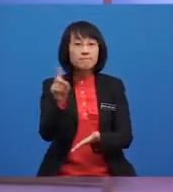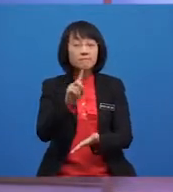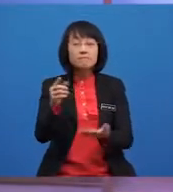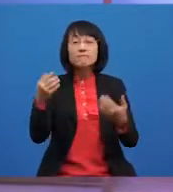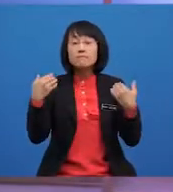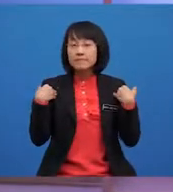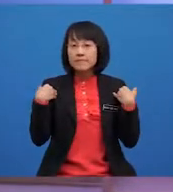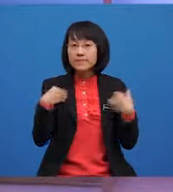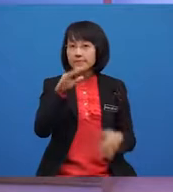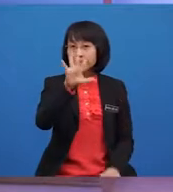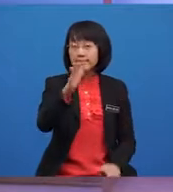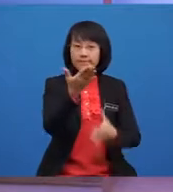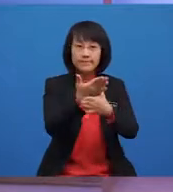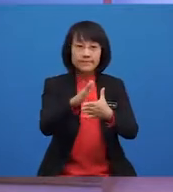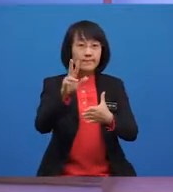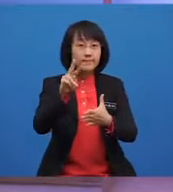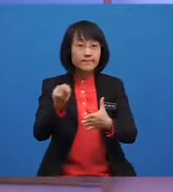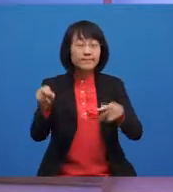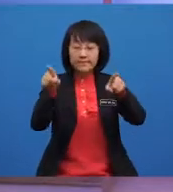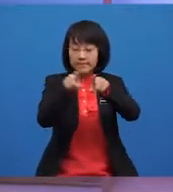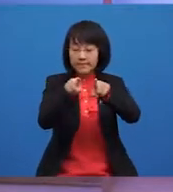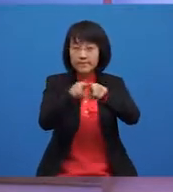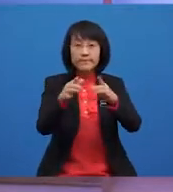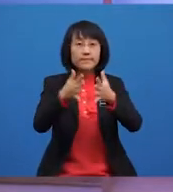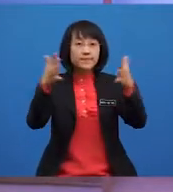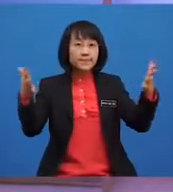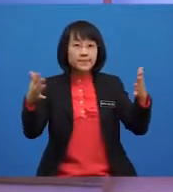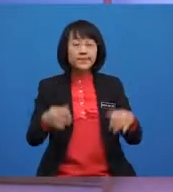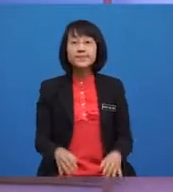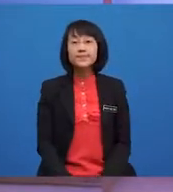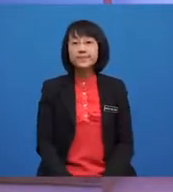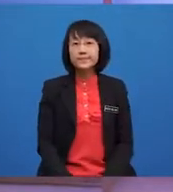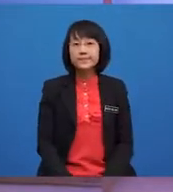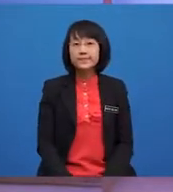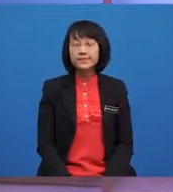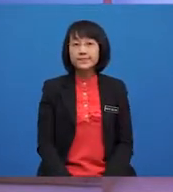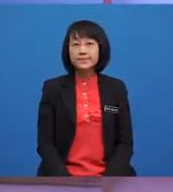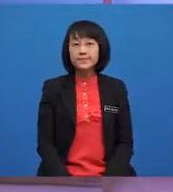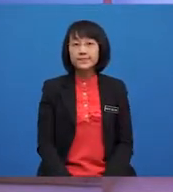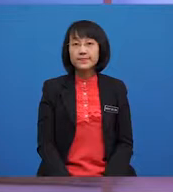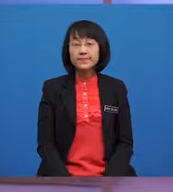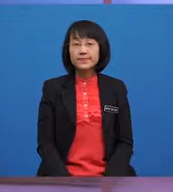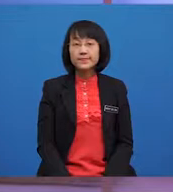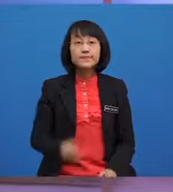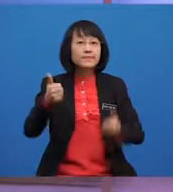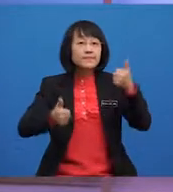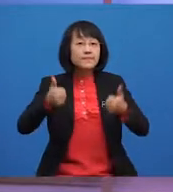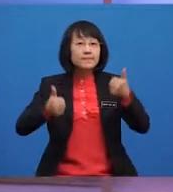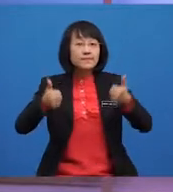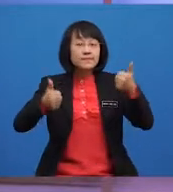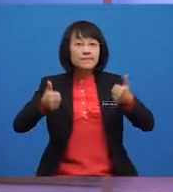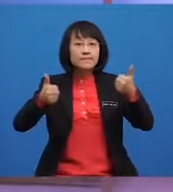satukah mempunyai 5 bahagian yang sama besar? Kertas di tangan kanan